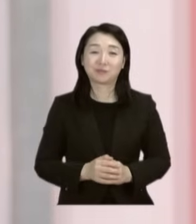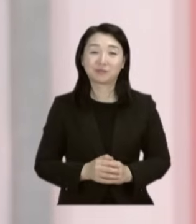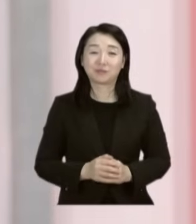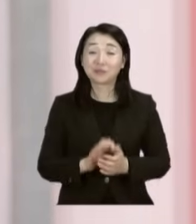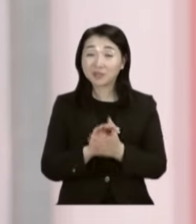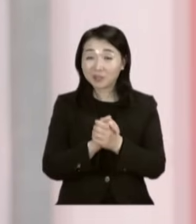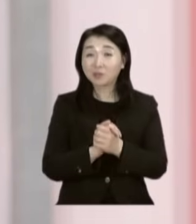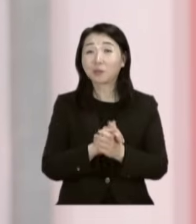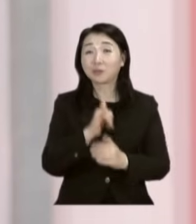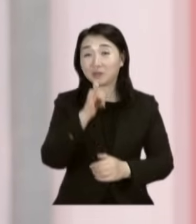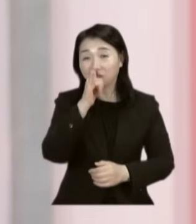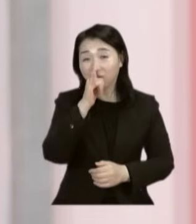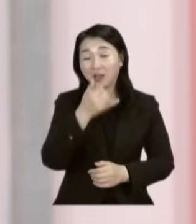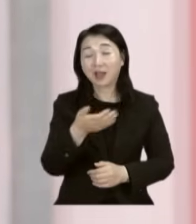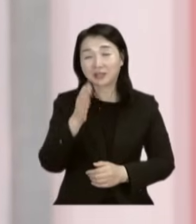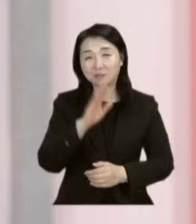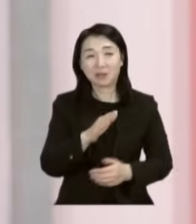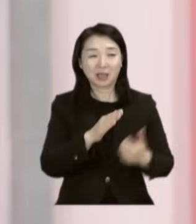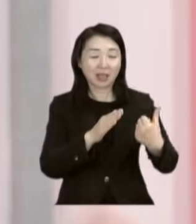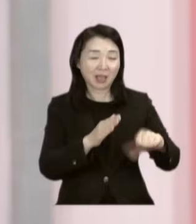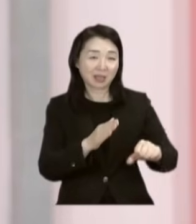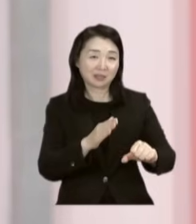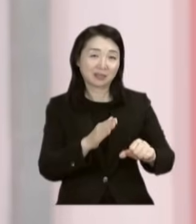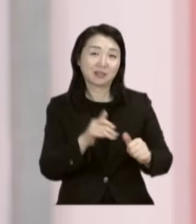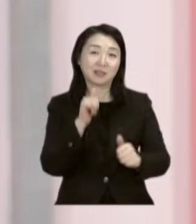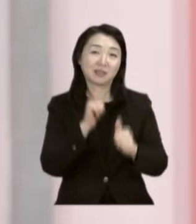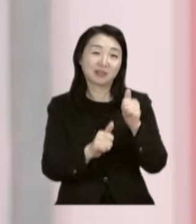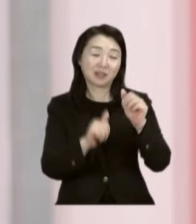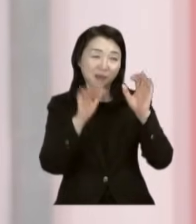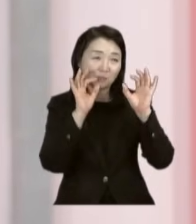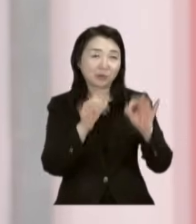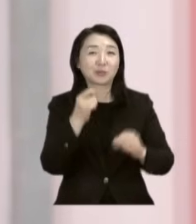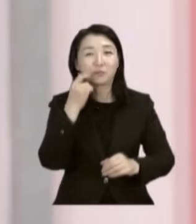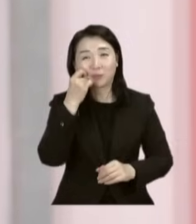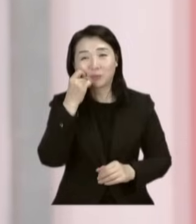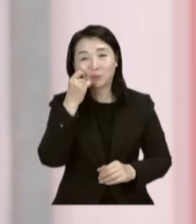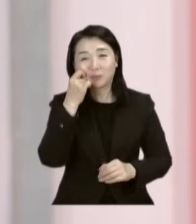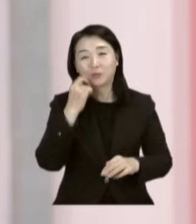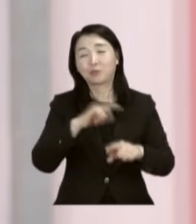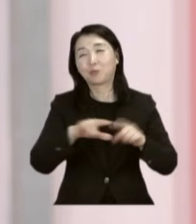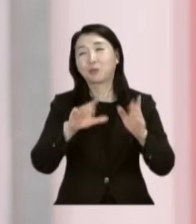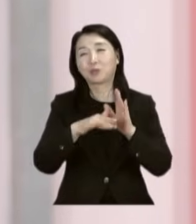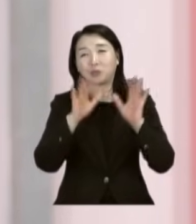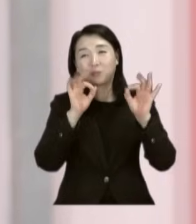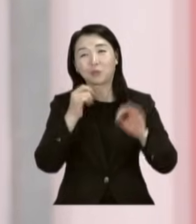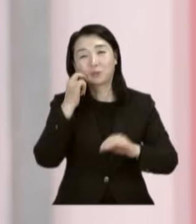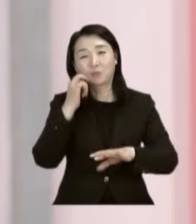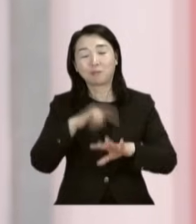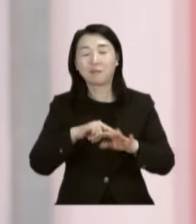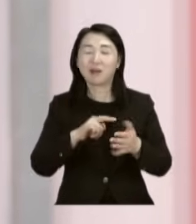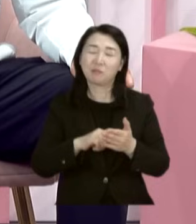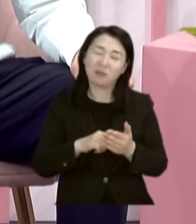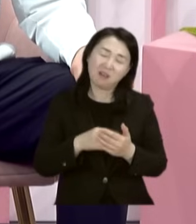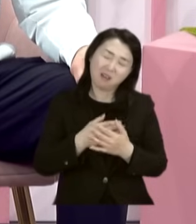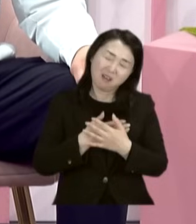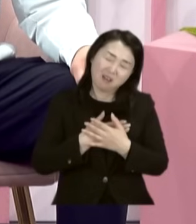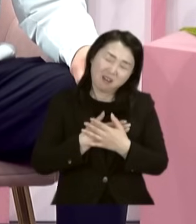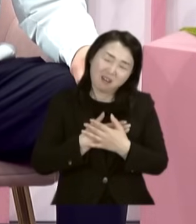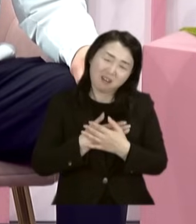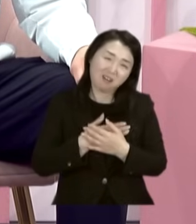아 기도는 했는데 제가 우리 아들 경기 이를 참막 보지를 못하거든요 평소에도 너무